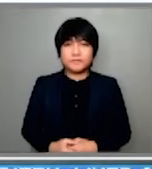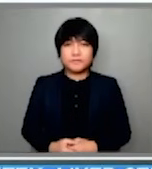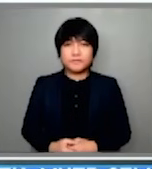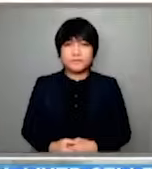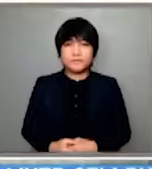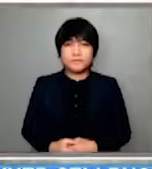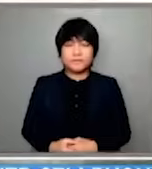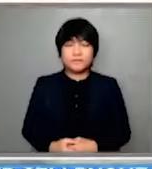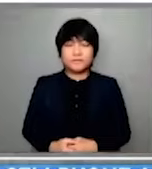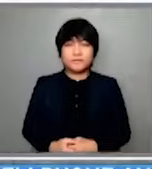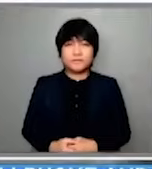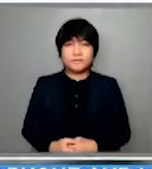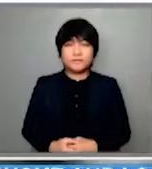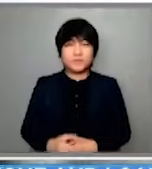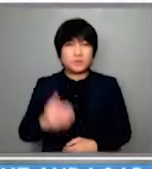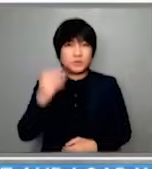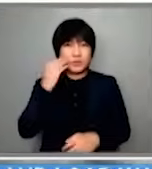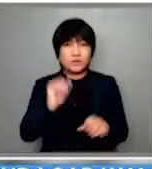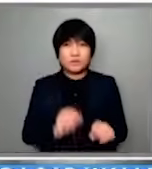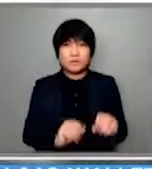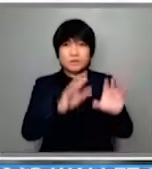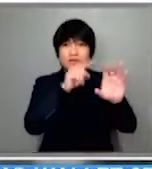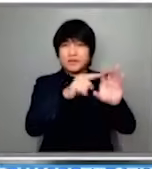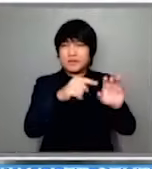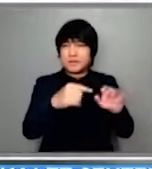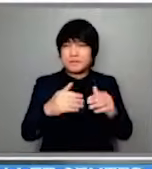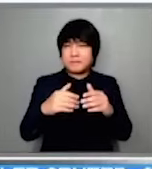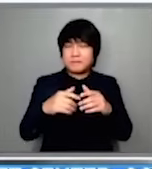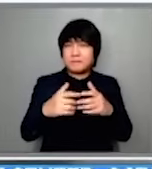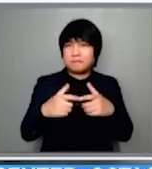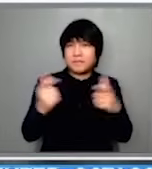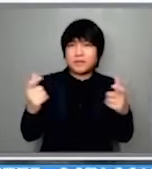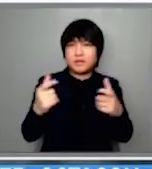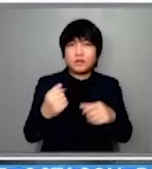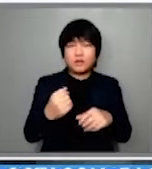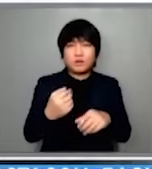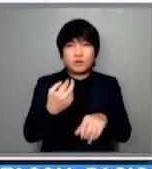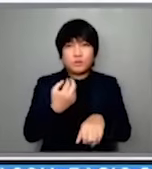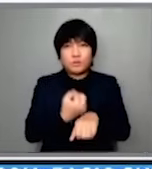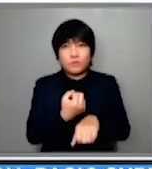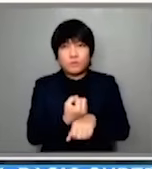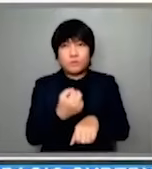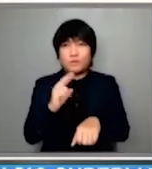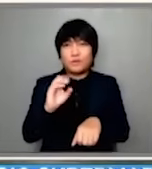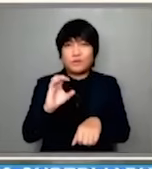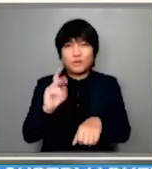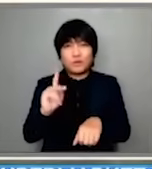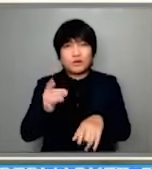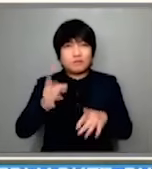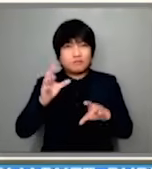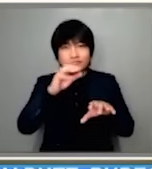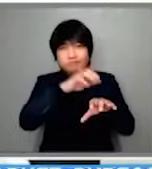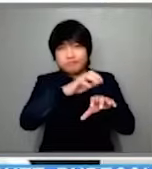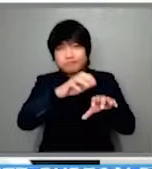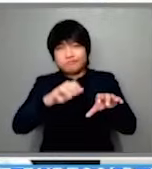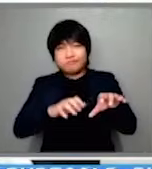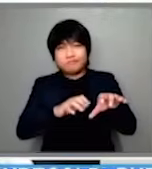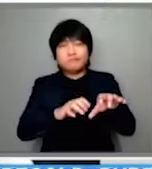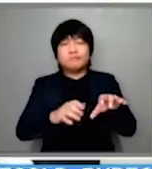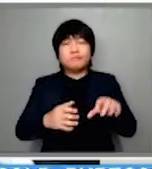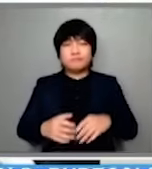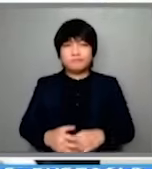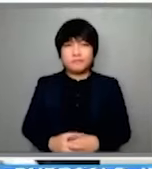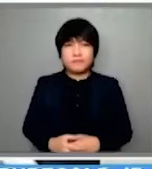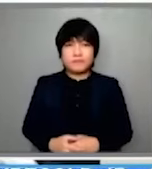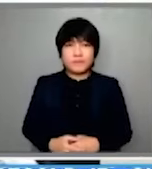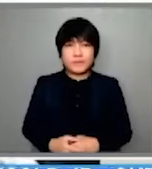bato, as big as SUVs or trucks. You really have to have your adrenaline, saka